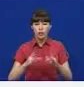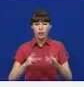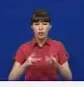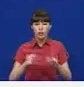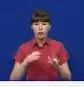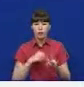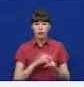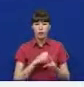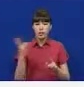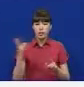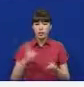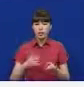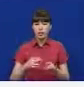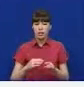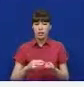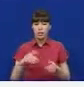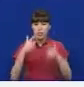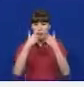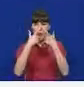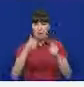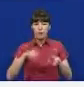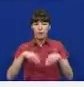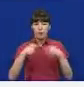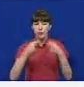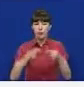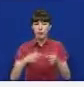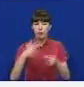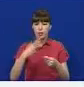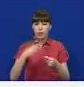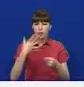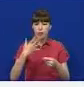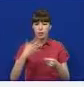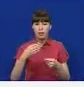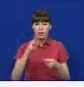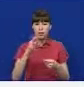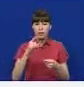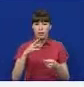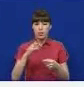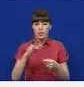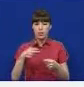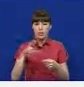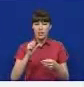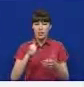тиісті мағлұматтарын беріп отырады. 25-ші шілдеге дейін документтердің бәрі толық соңғысы